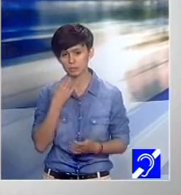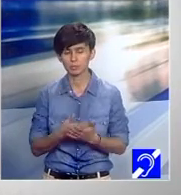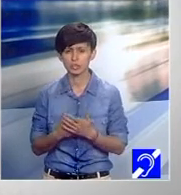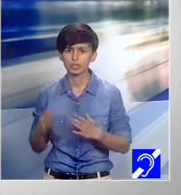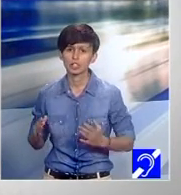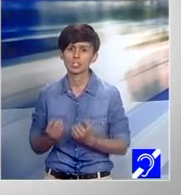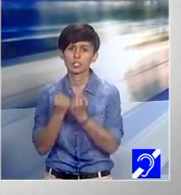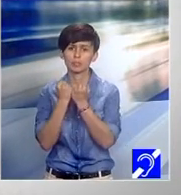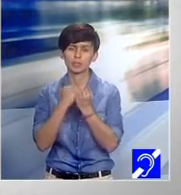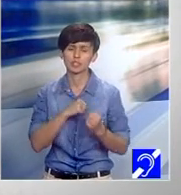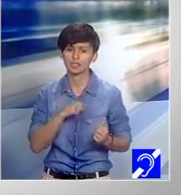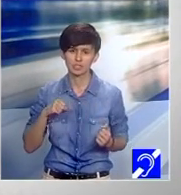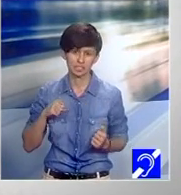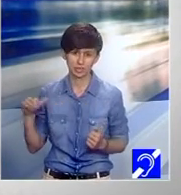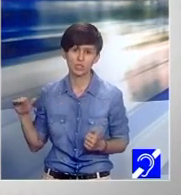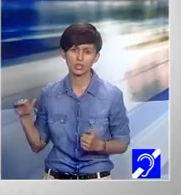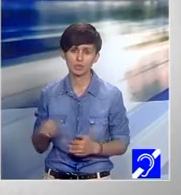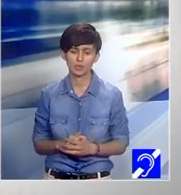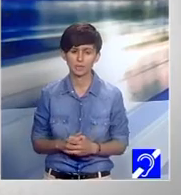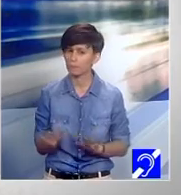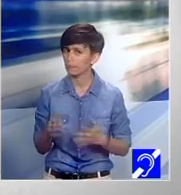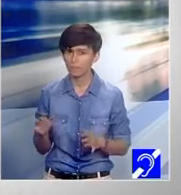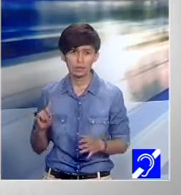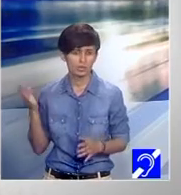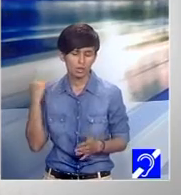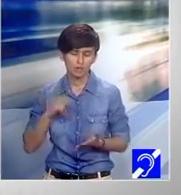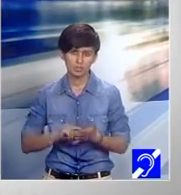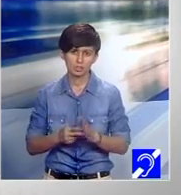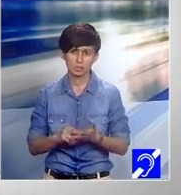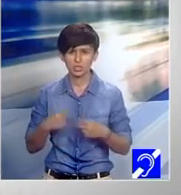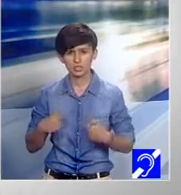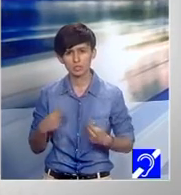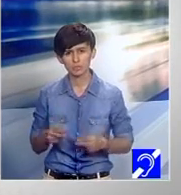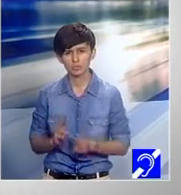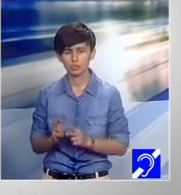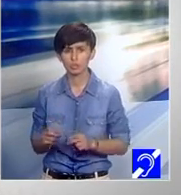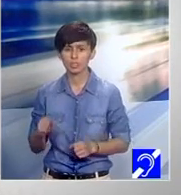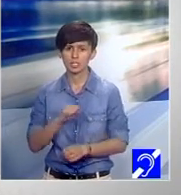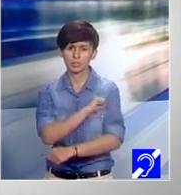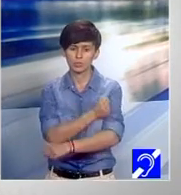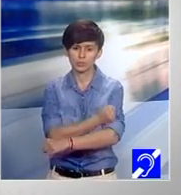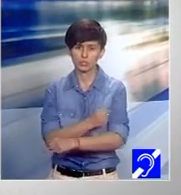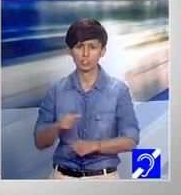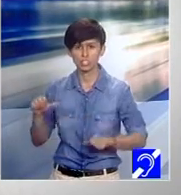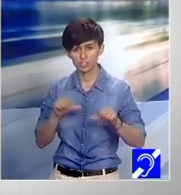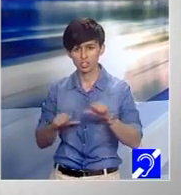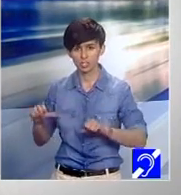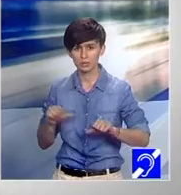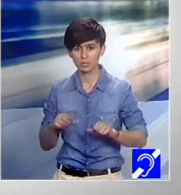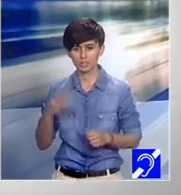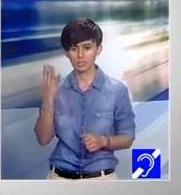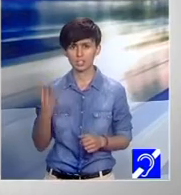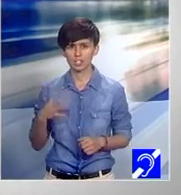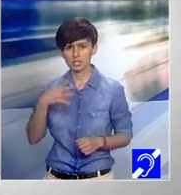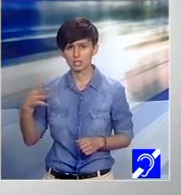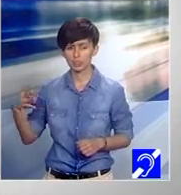singură copiii dintr-un anumit punct de vedere. Nimeni nu era pregătit să-mi explice cum biologia și chimia din acele tabele medicale cu conținutul